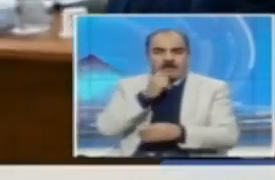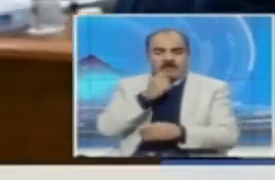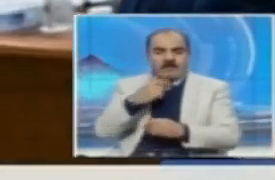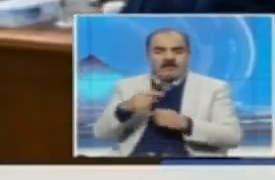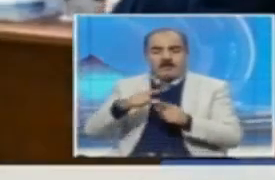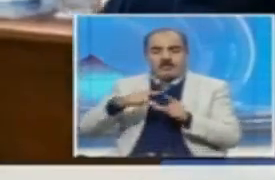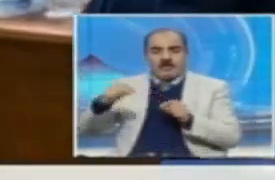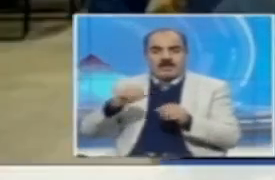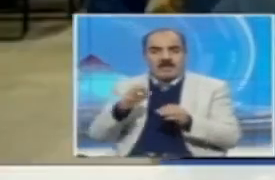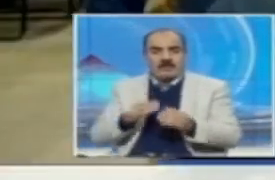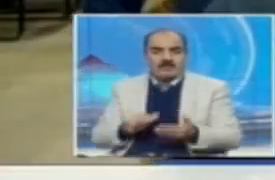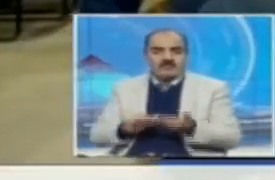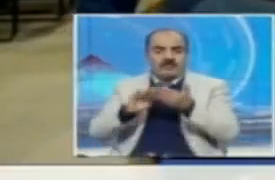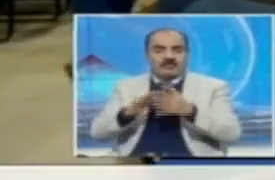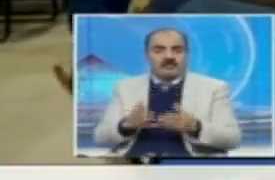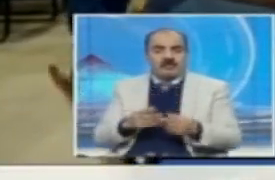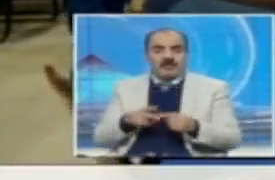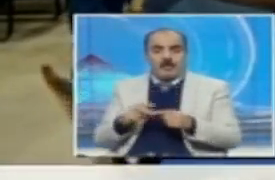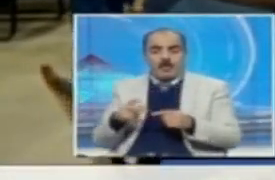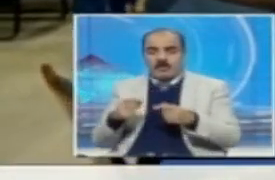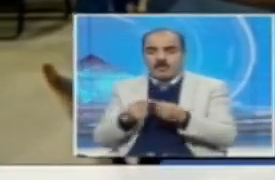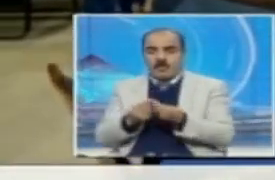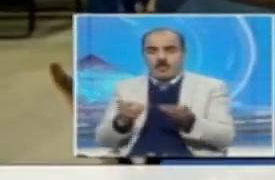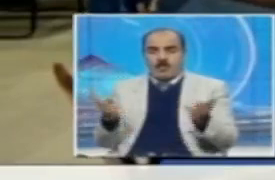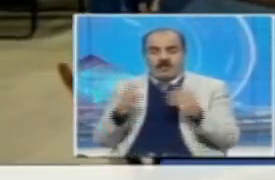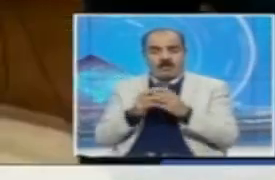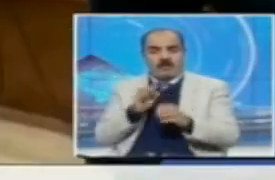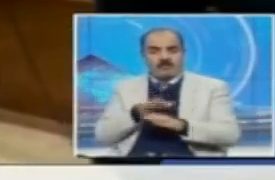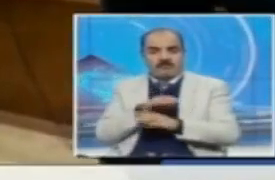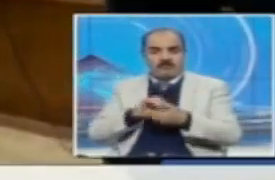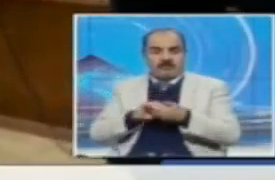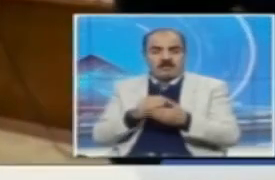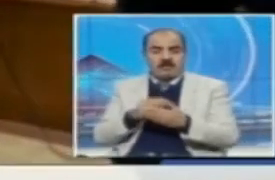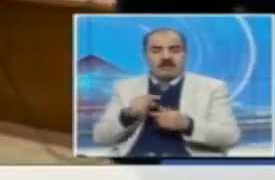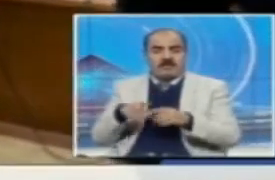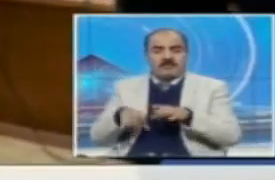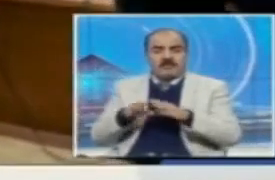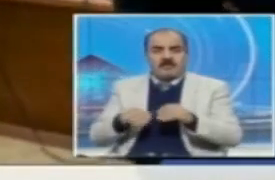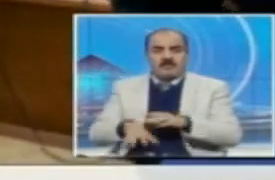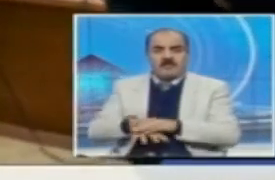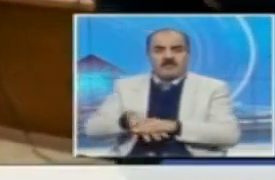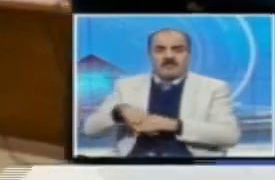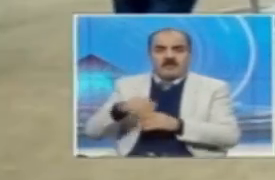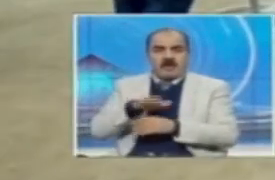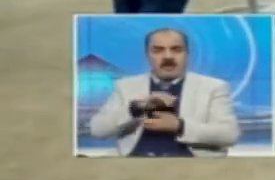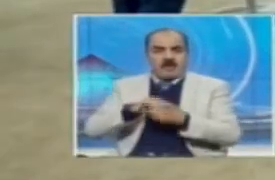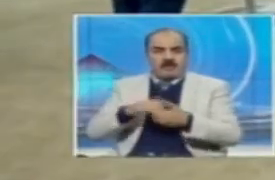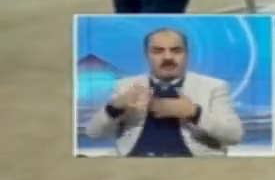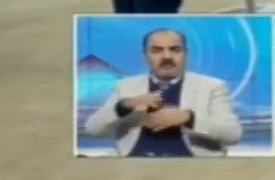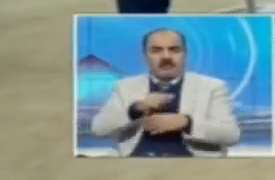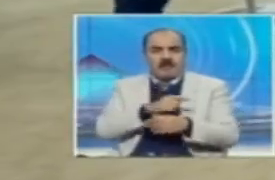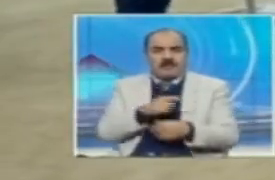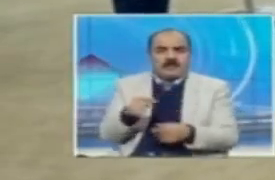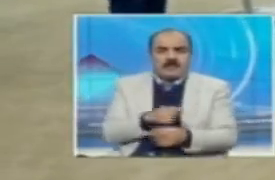لتنمية المثلث الذهبي. وتم خلال الورشة استعراض استراتيجية قطاع التعدين المصري والخريطة الاستثمارية